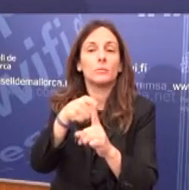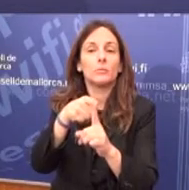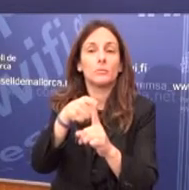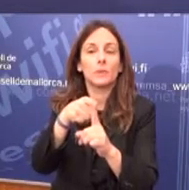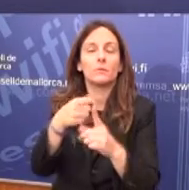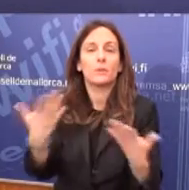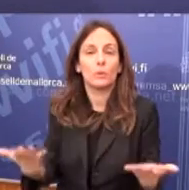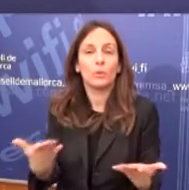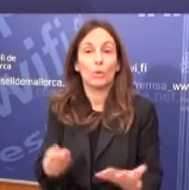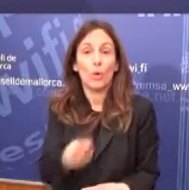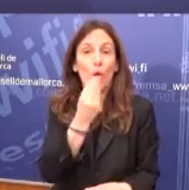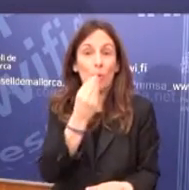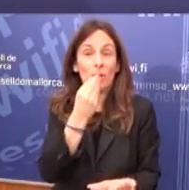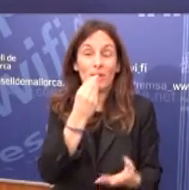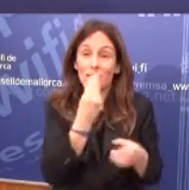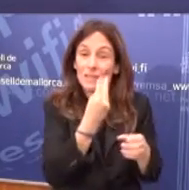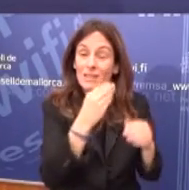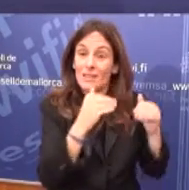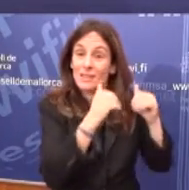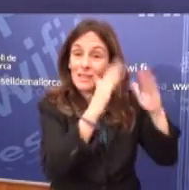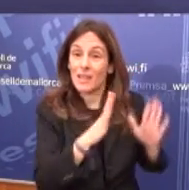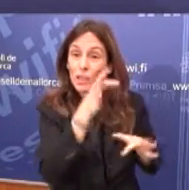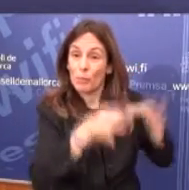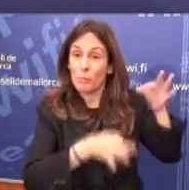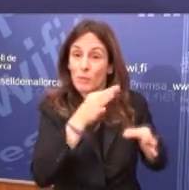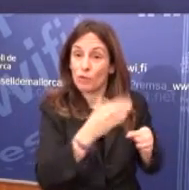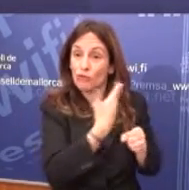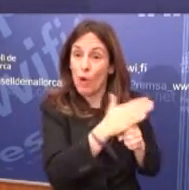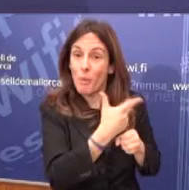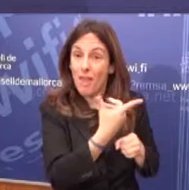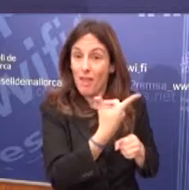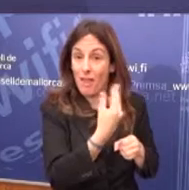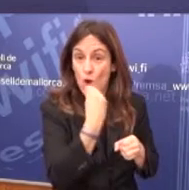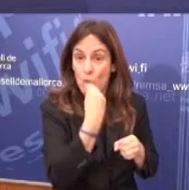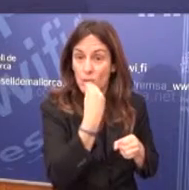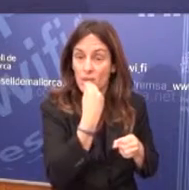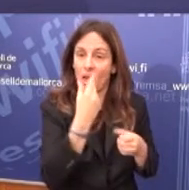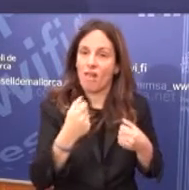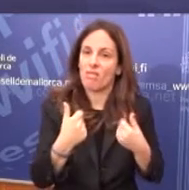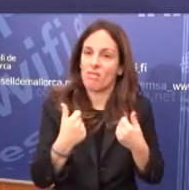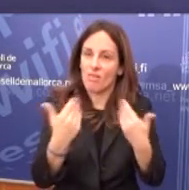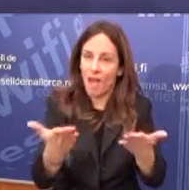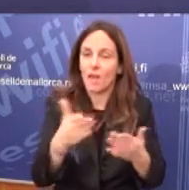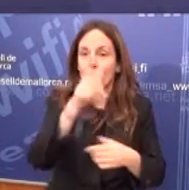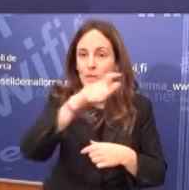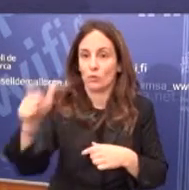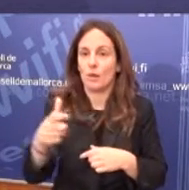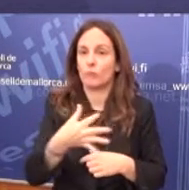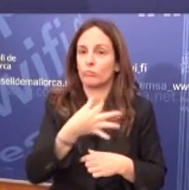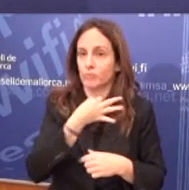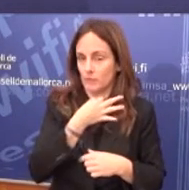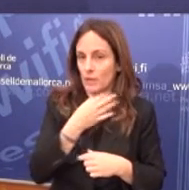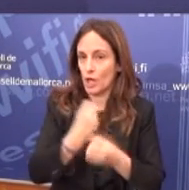L'objectiu és fer arribar els aliments excedents dels supermercats a les persones que tenen dificultats